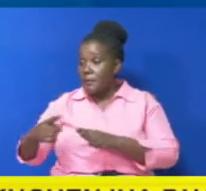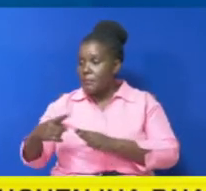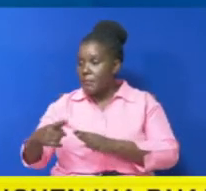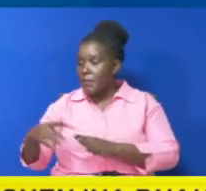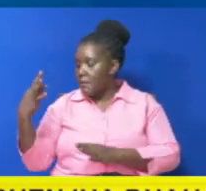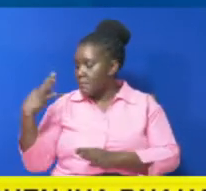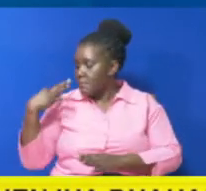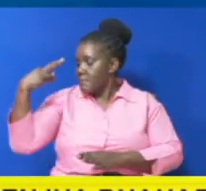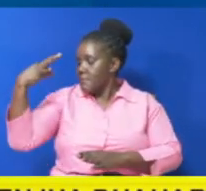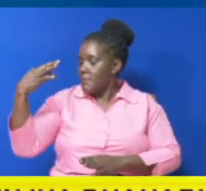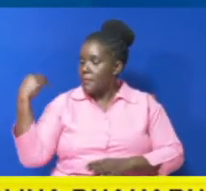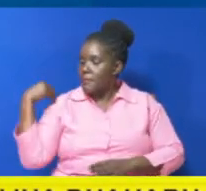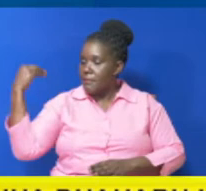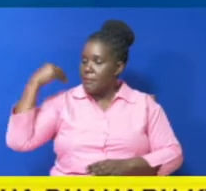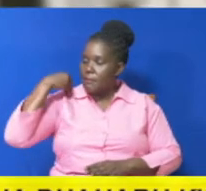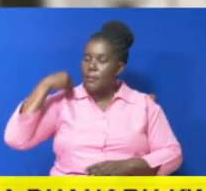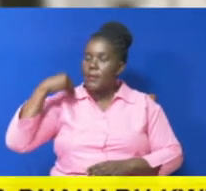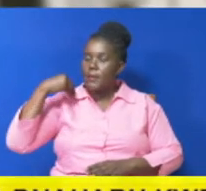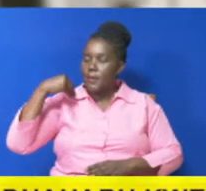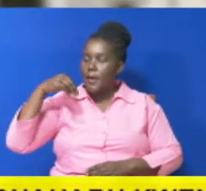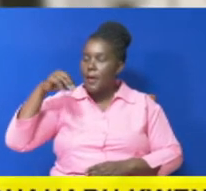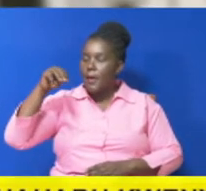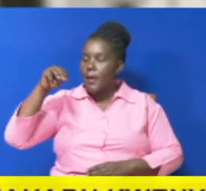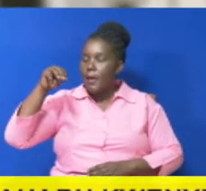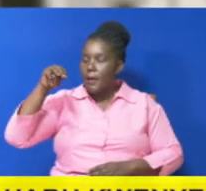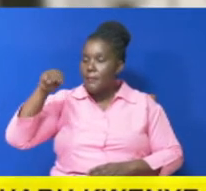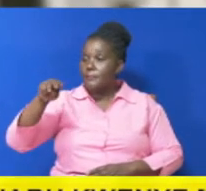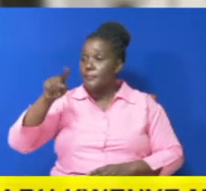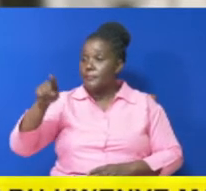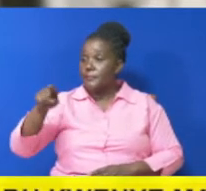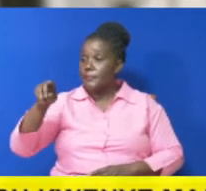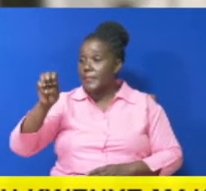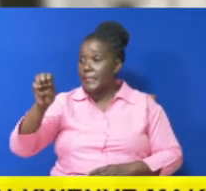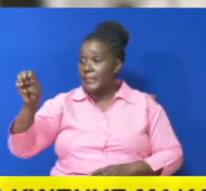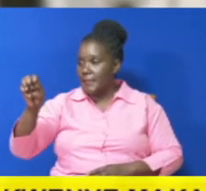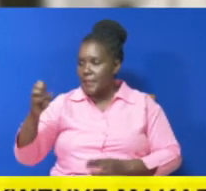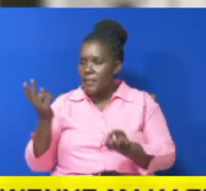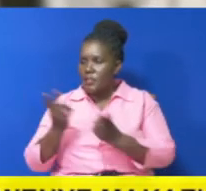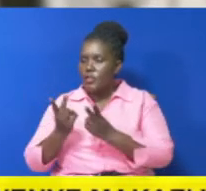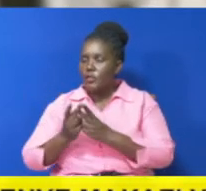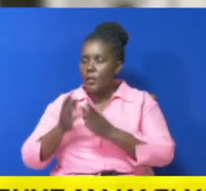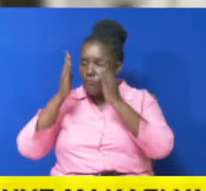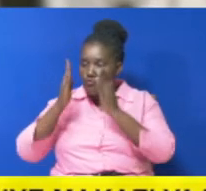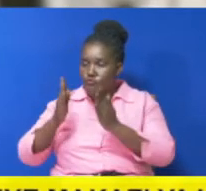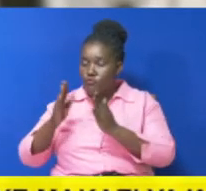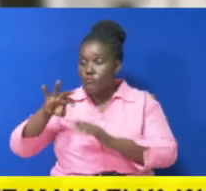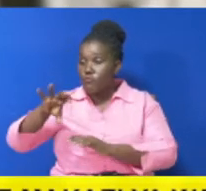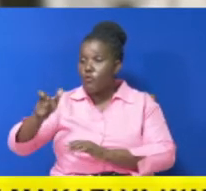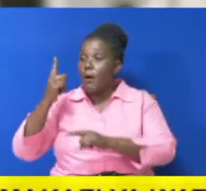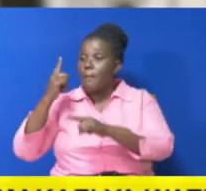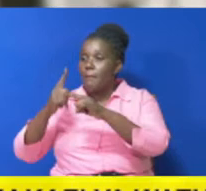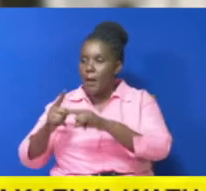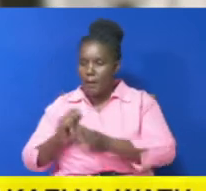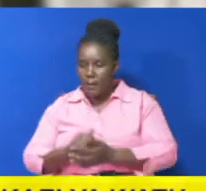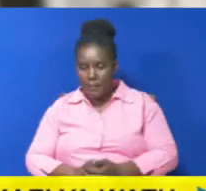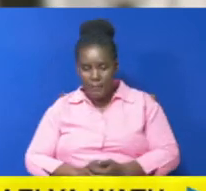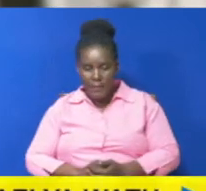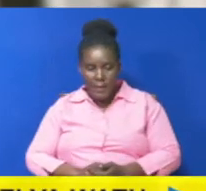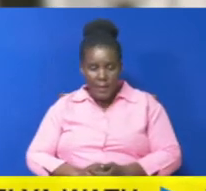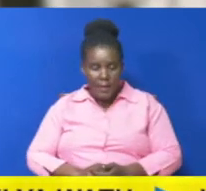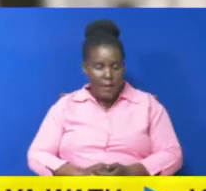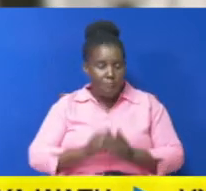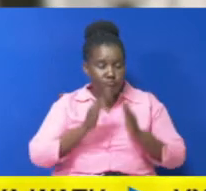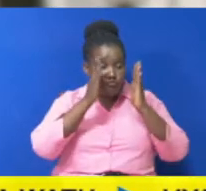Suleiman Mungia Mzee kuwa mkuu wa mkoa wa Mara na kutengua uteuzi wa Dr. Rafael Masuga